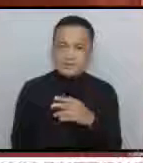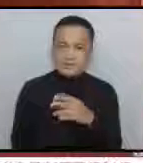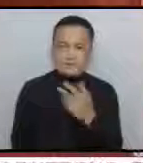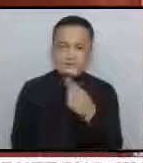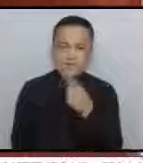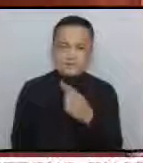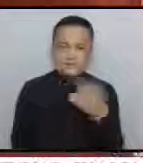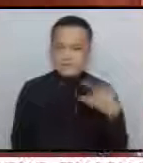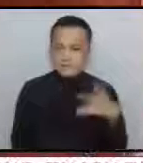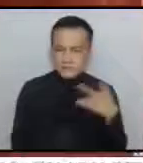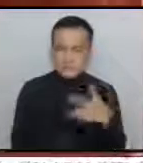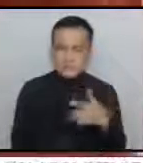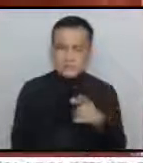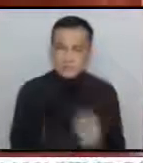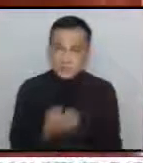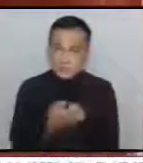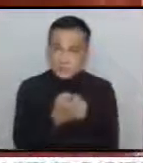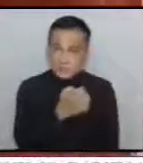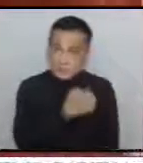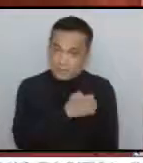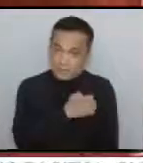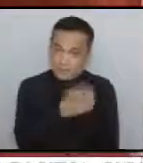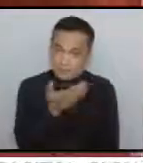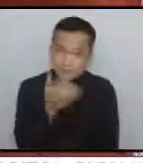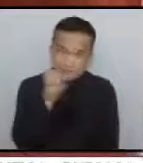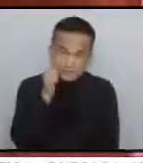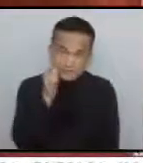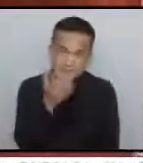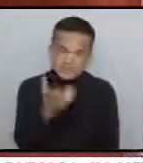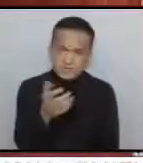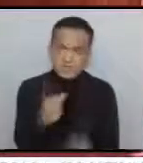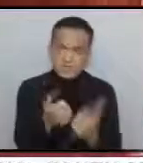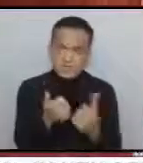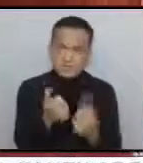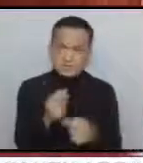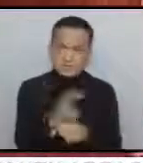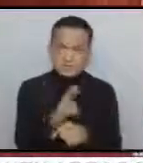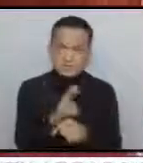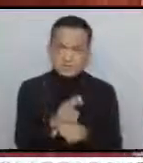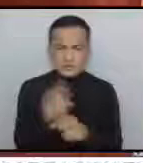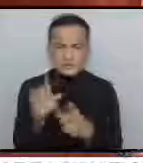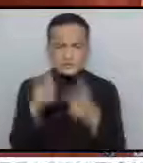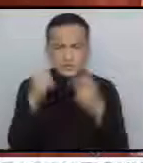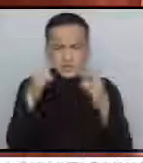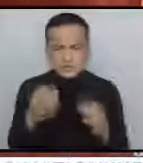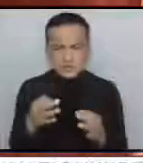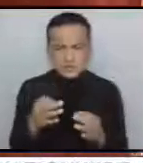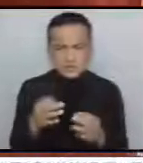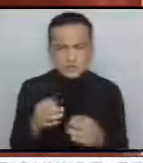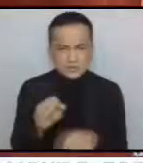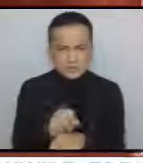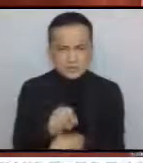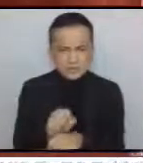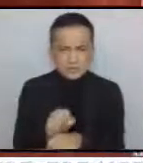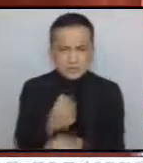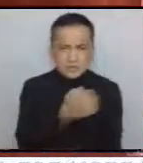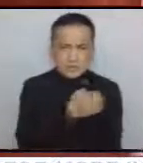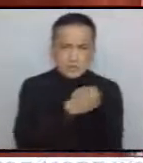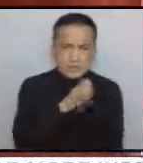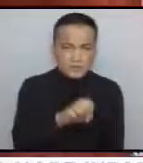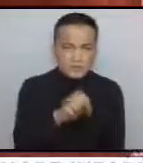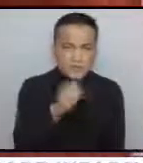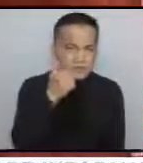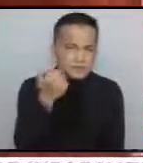empowered woman yourself, paano niyo ginagamit ang yung napiling profession to empower other women, Miss Isa? Parang